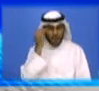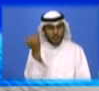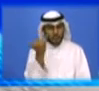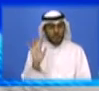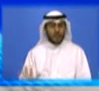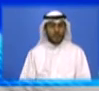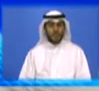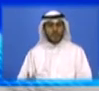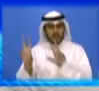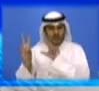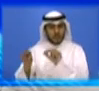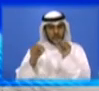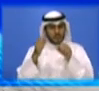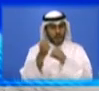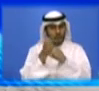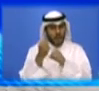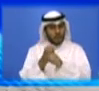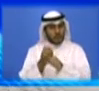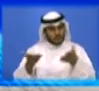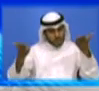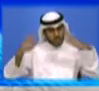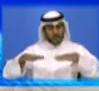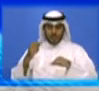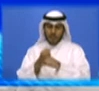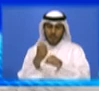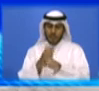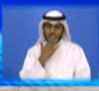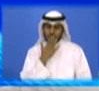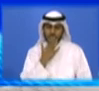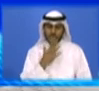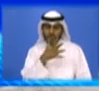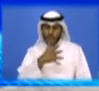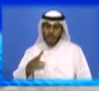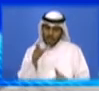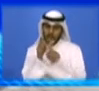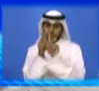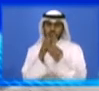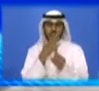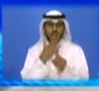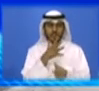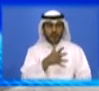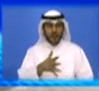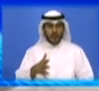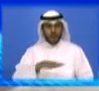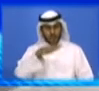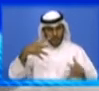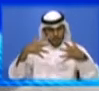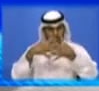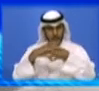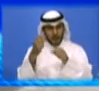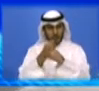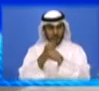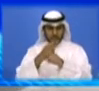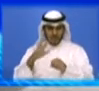الأمن وبذل أقصى درجات الجهد والتعاون حماية لأبنائنا ووقاية لهم ودعما لما